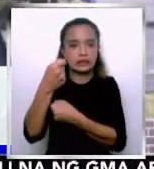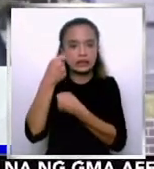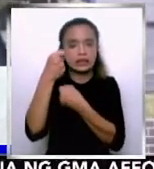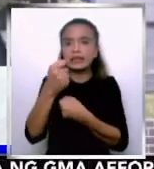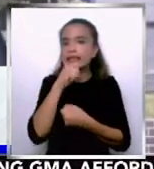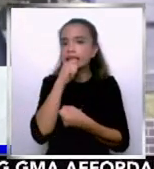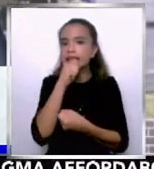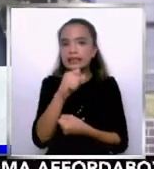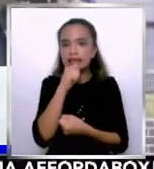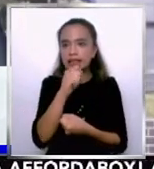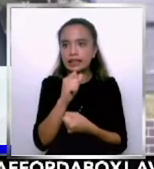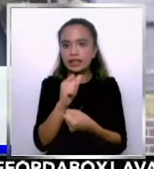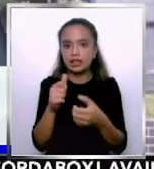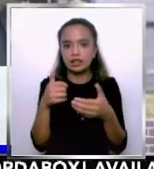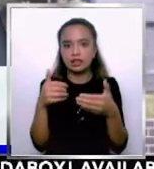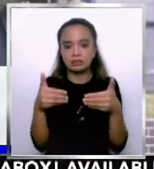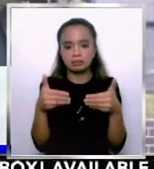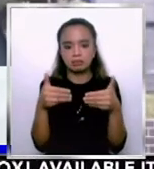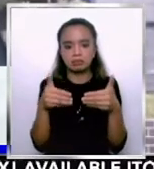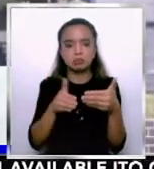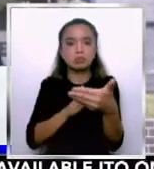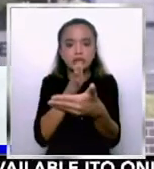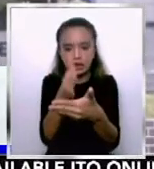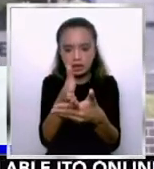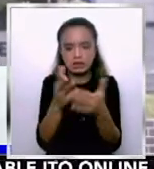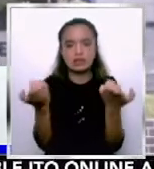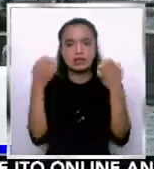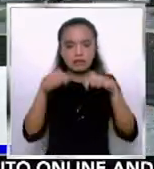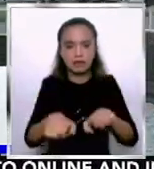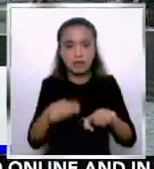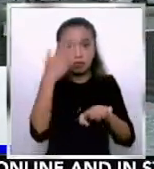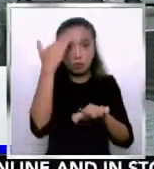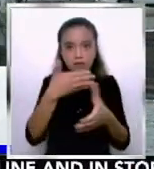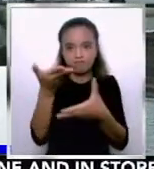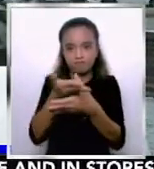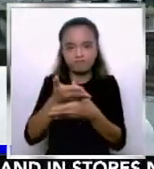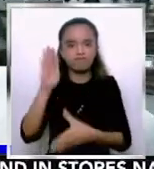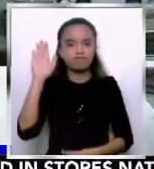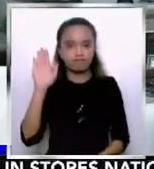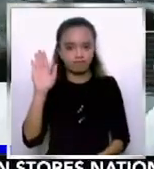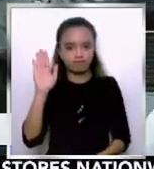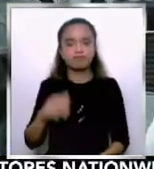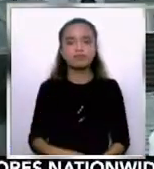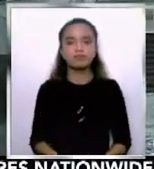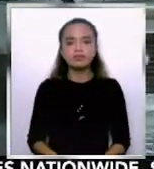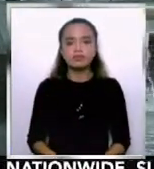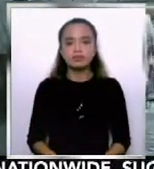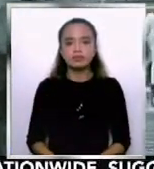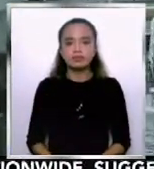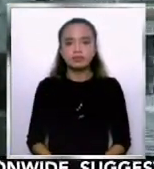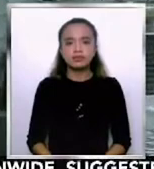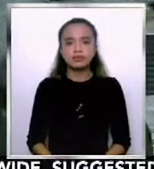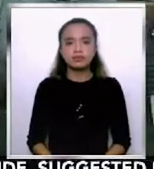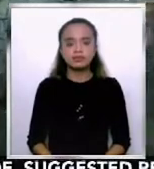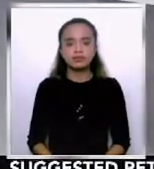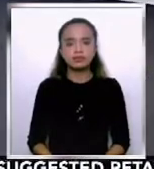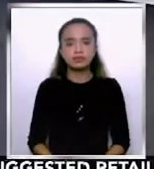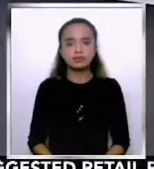the event to disturb the proceedings of the oath-taking. Jonathan Andala, Nakatutok, 24 Oras.